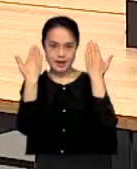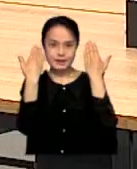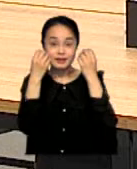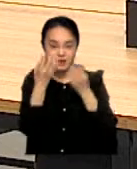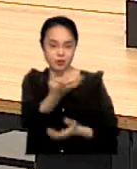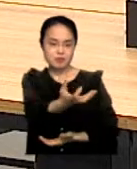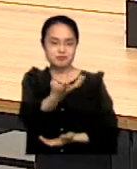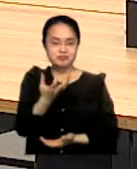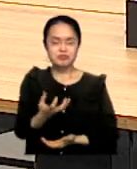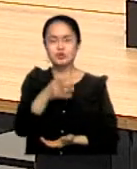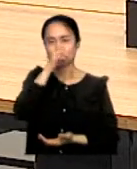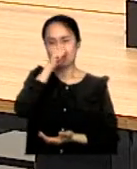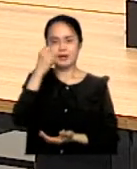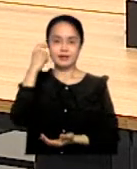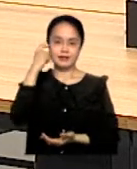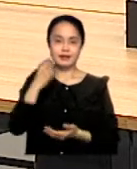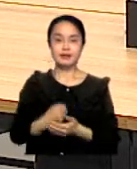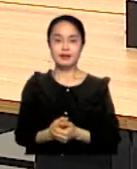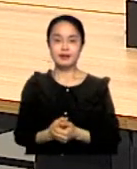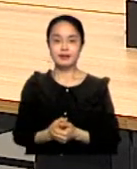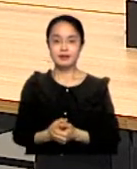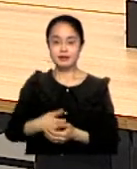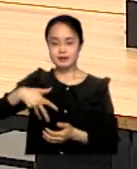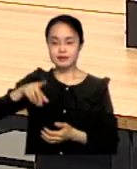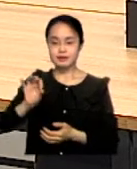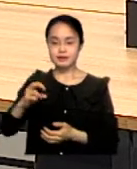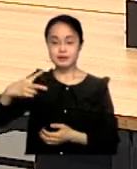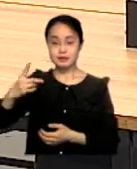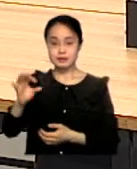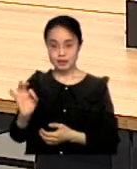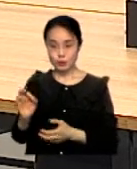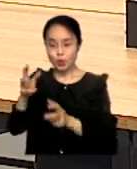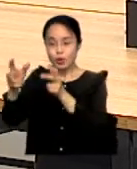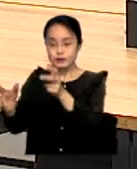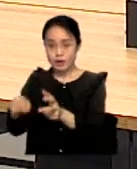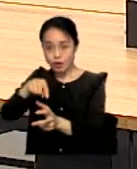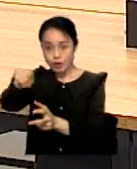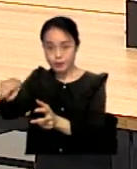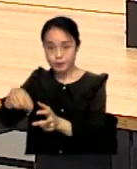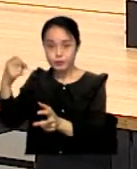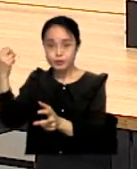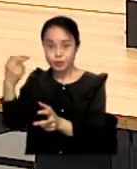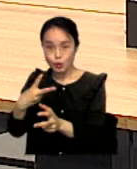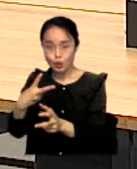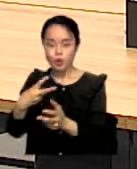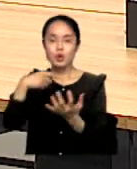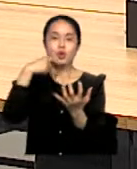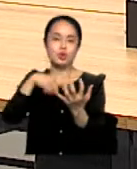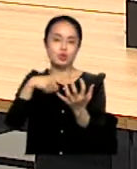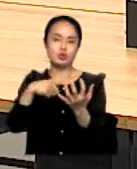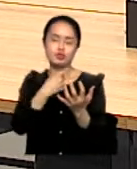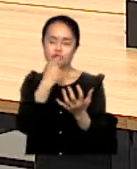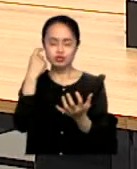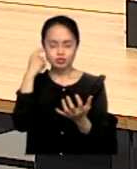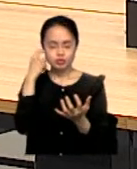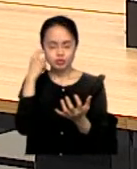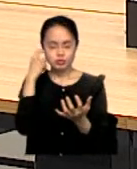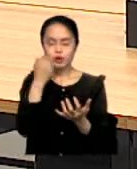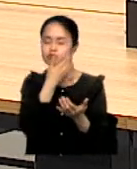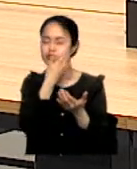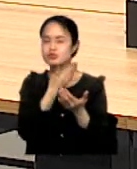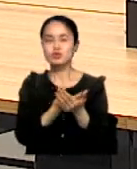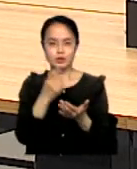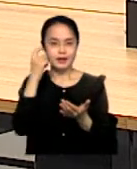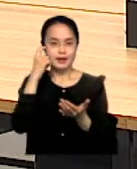입니다 저 창동 차량기지 와 도봉 면허시험장 공간에는 우린 5 원과 교육도시로 써봤어 명 계명성 있었는데